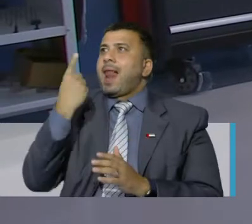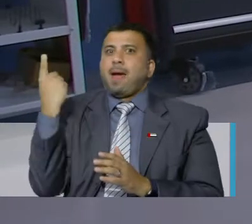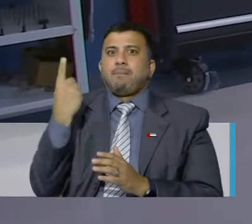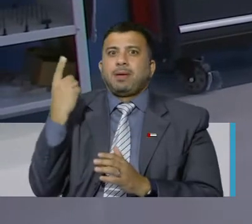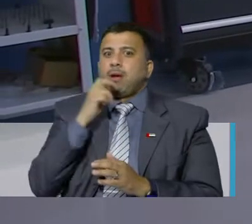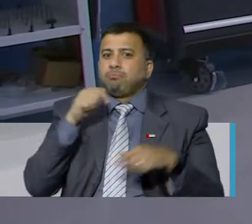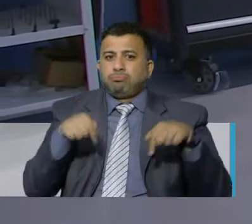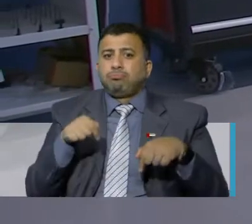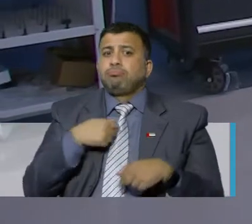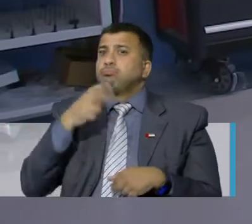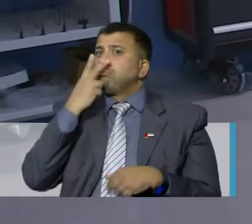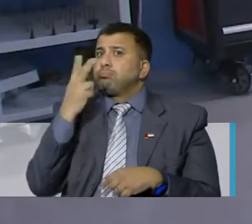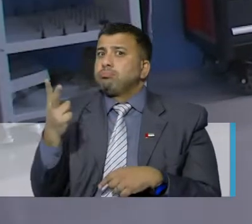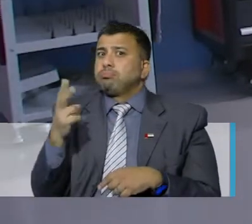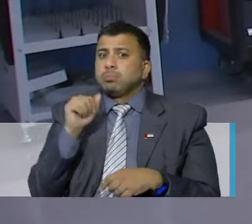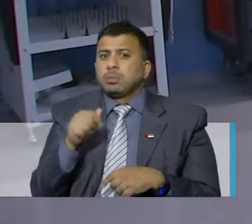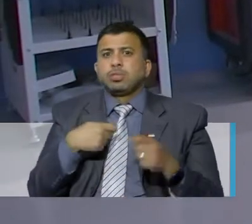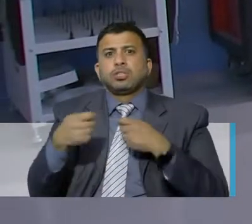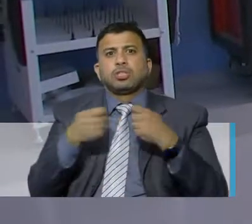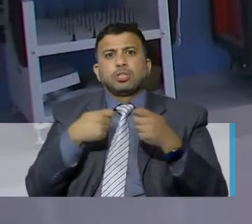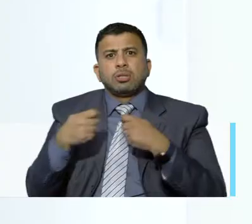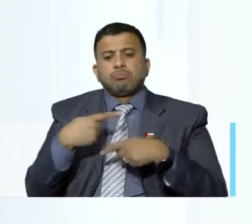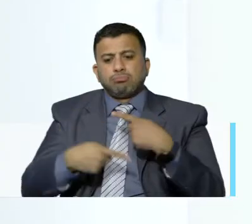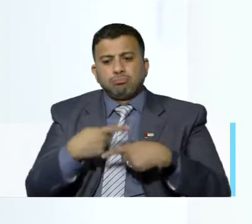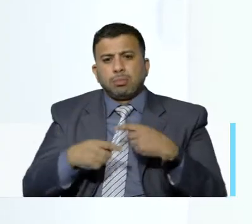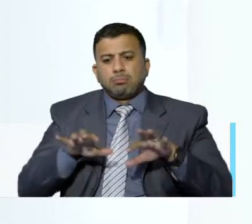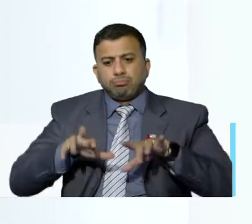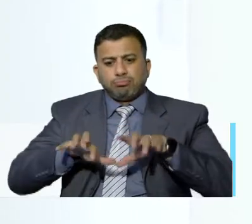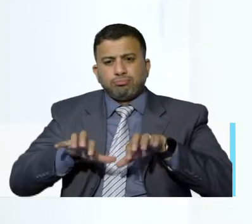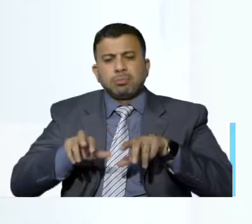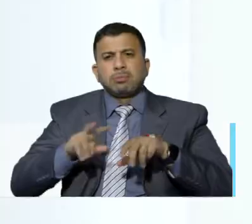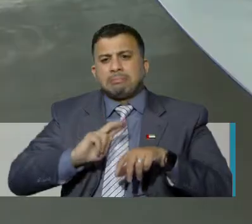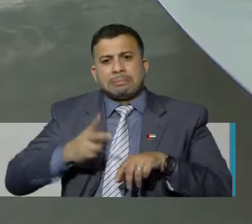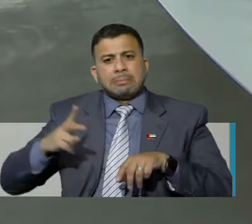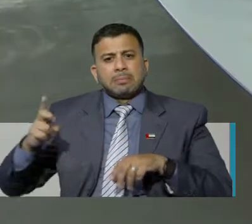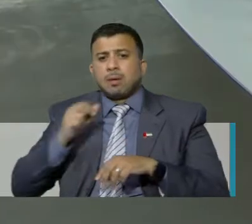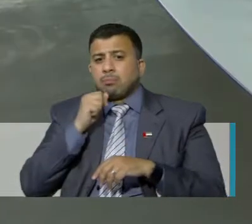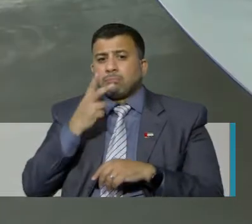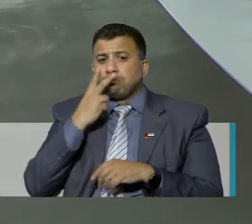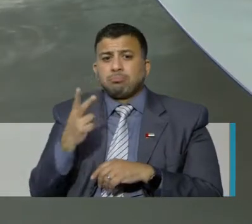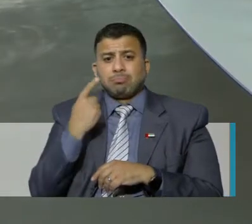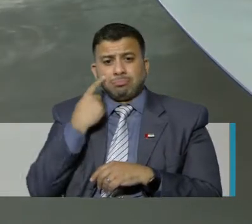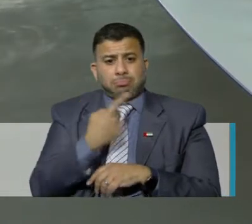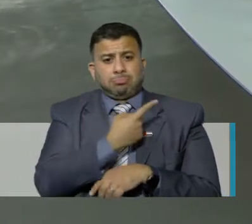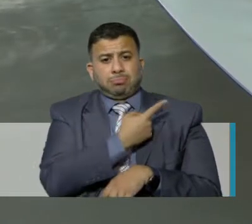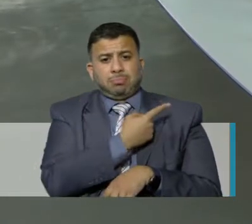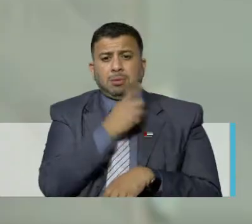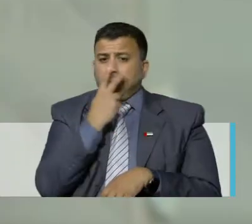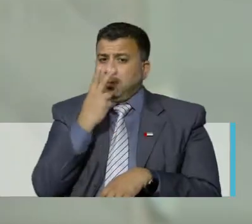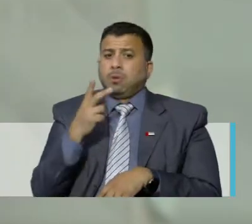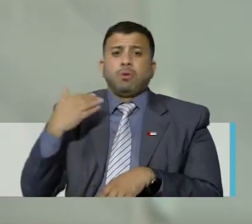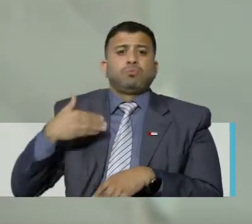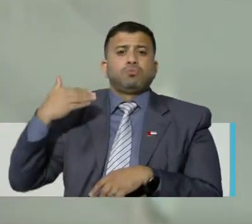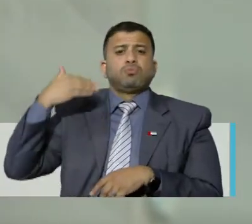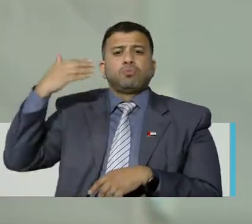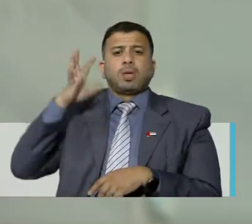والياسين نشوفه اليوم في من خلال التجارب والممارسات والتقنيات الموجودة. هذا دليل أن فعلا هذه بتكون النظرة